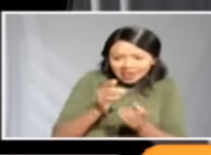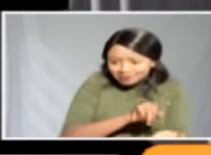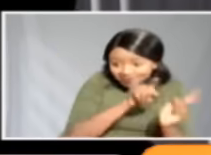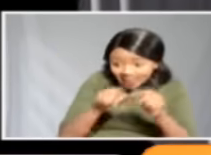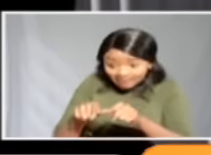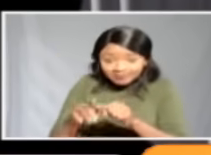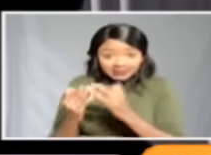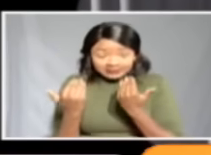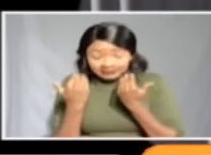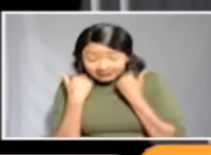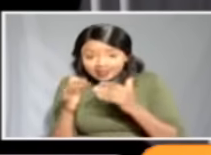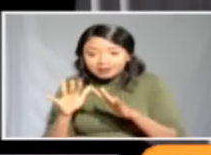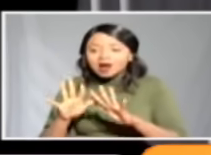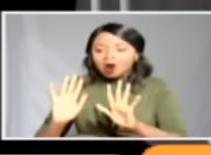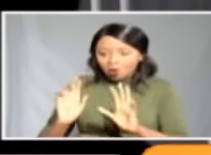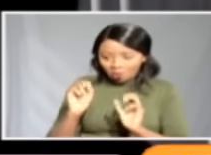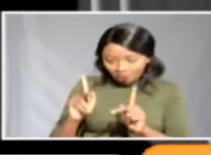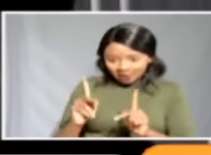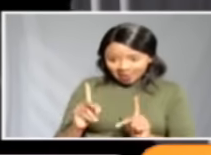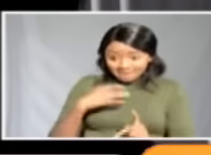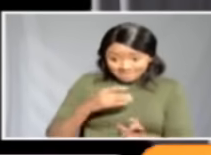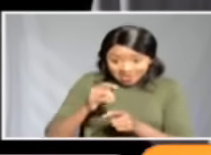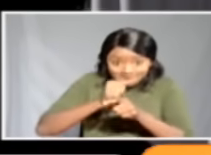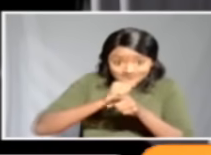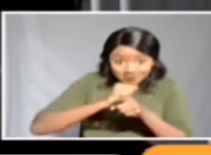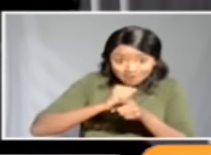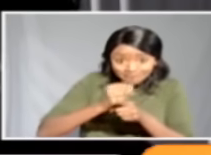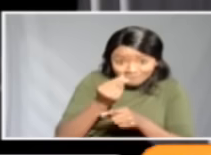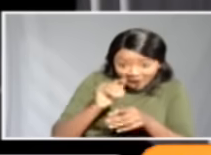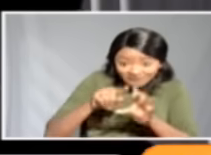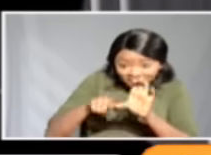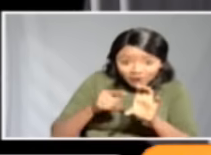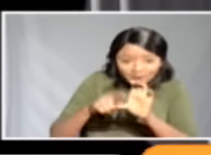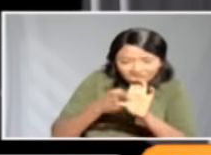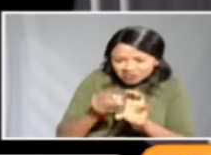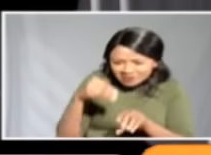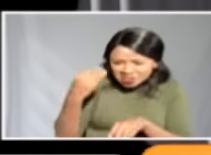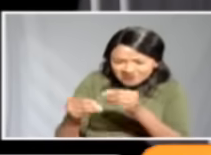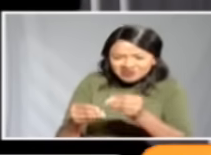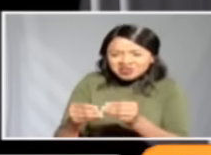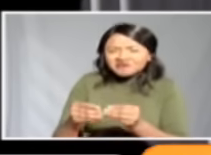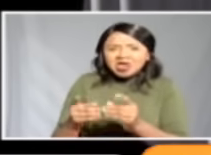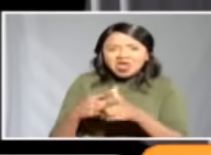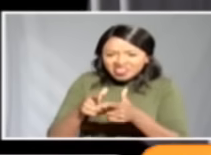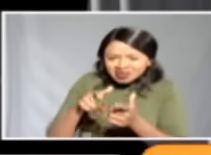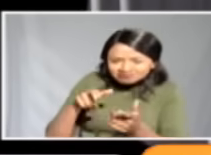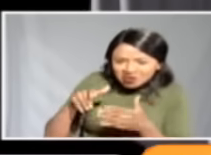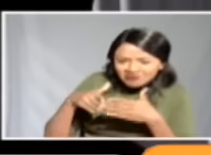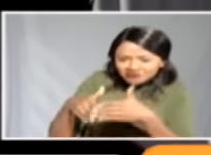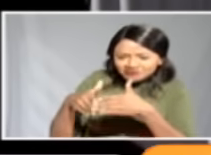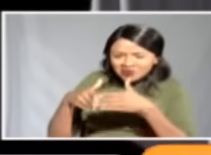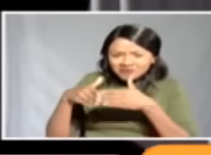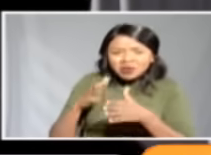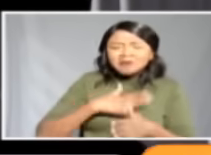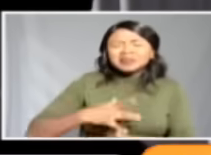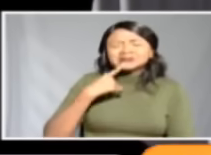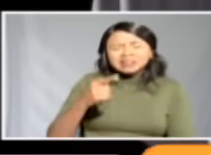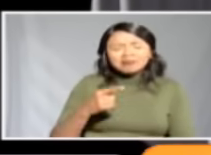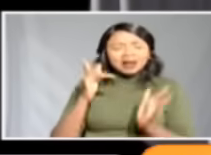inawekwa iende ikutane na yenye iliingilia kwa mdomo. Akilala na wao anaambia sema damu ya Yesu ingie ndani